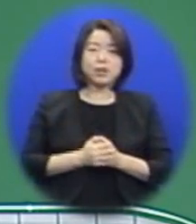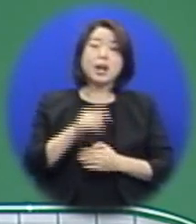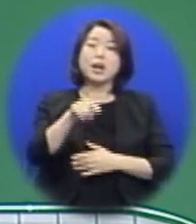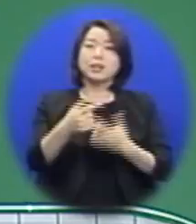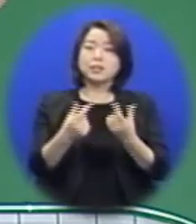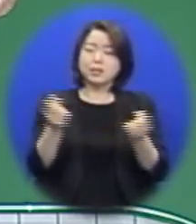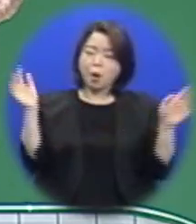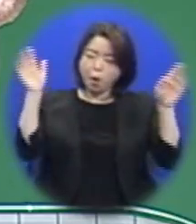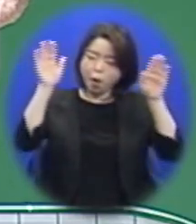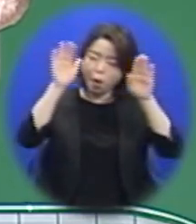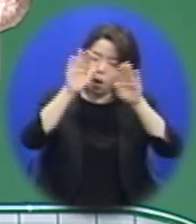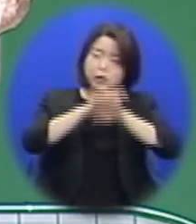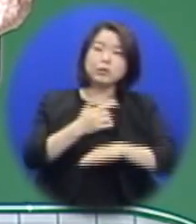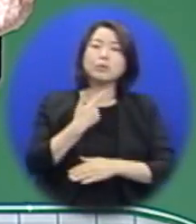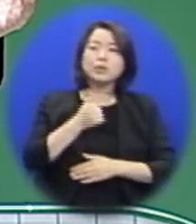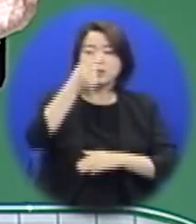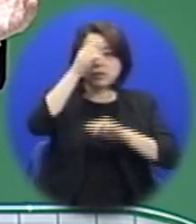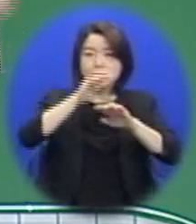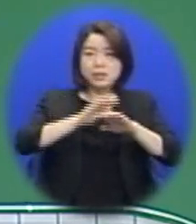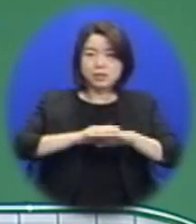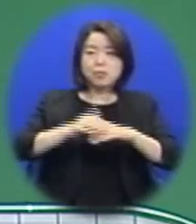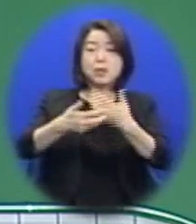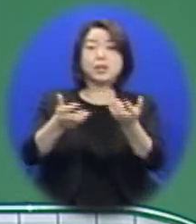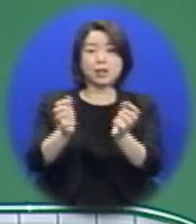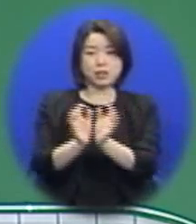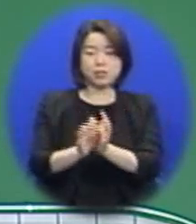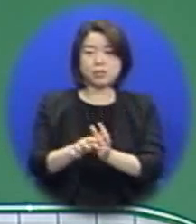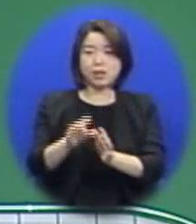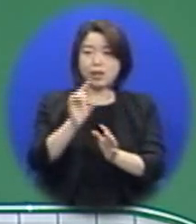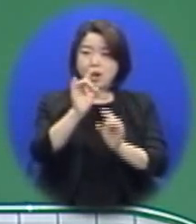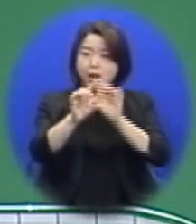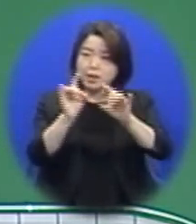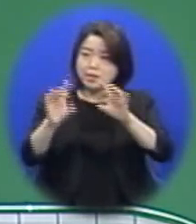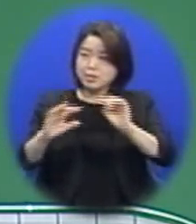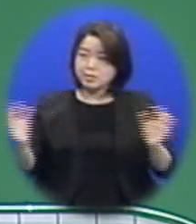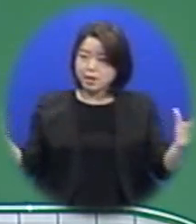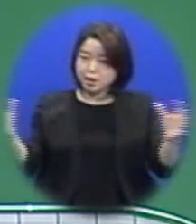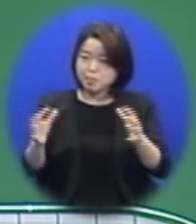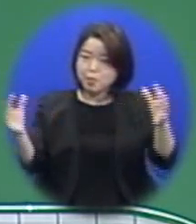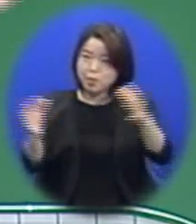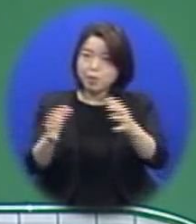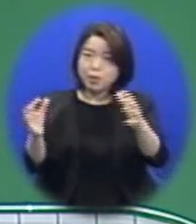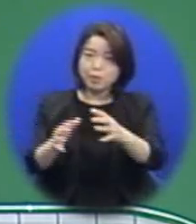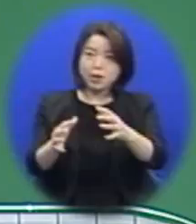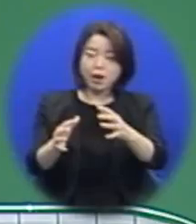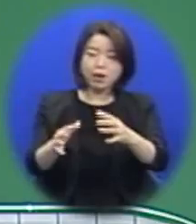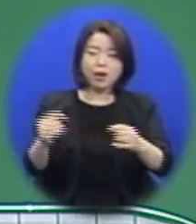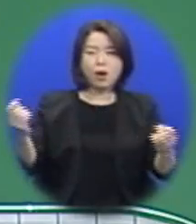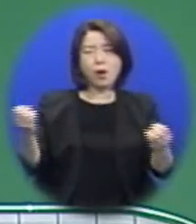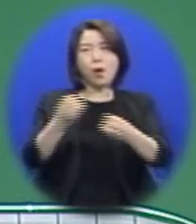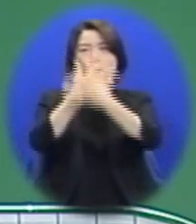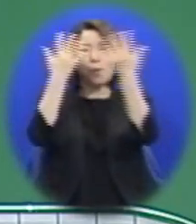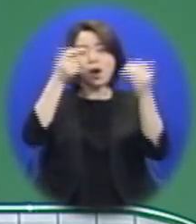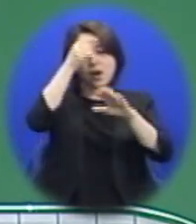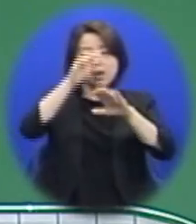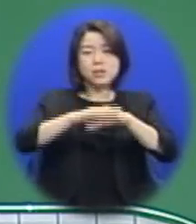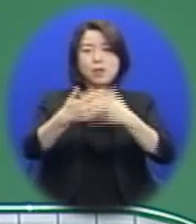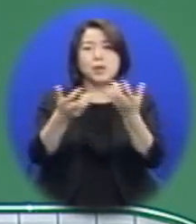그렇게 어두컴컴하던 예배당이 한 사람 한 사람 모이면서 이렇게 환한 예배당이 될 수